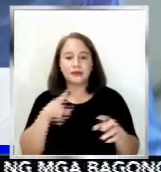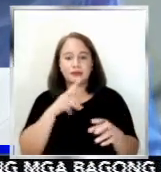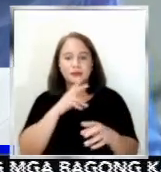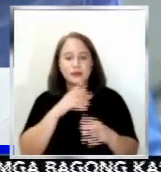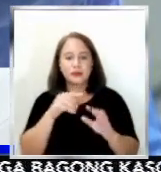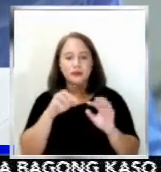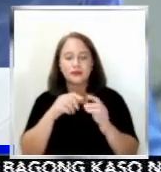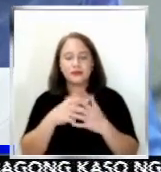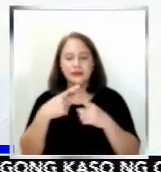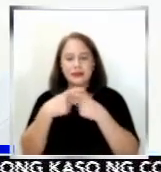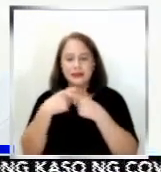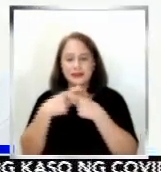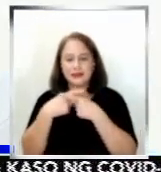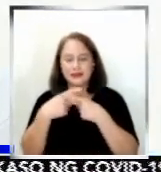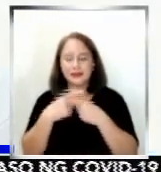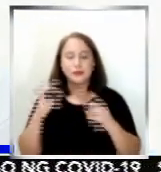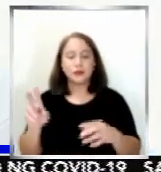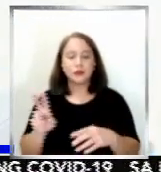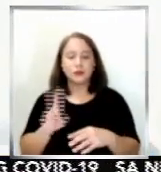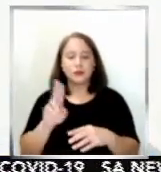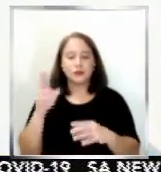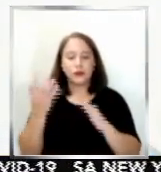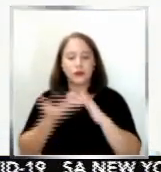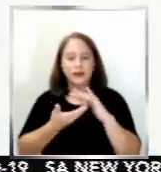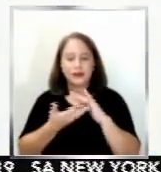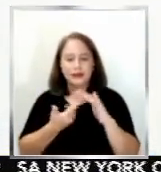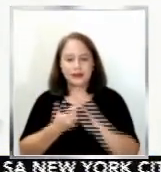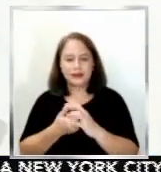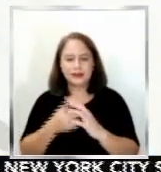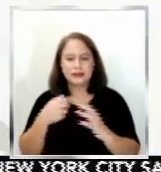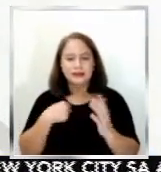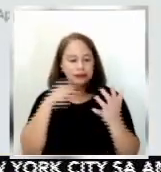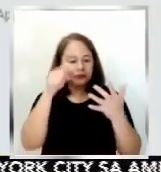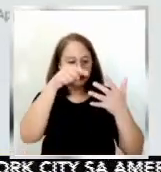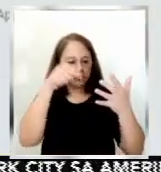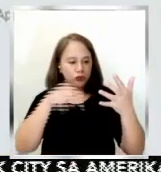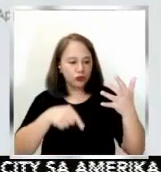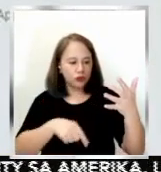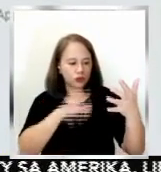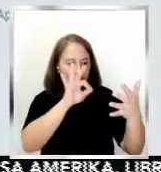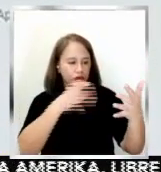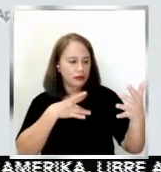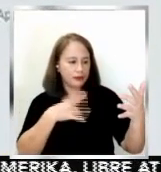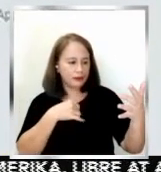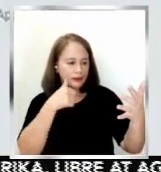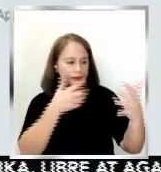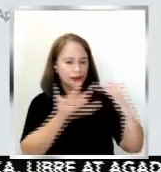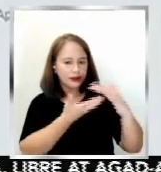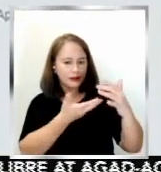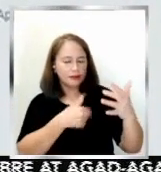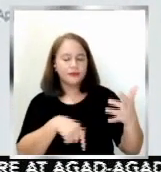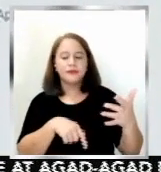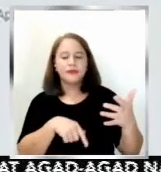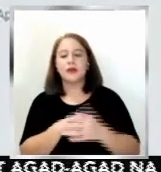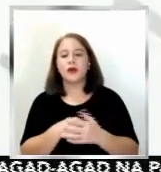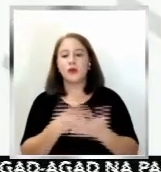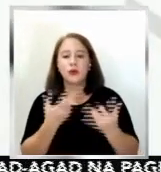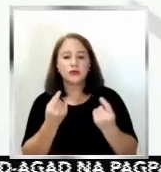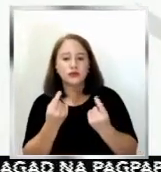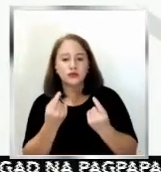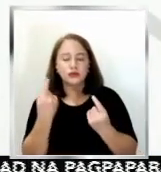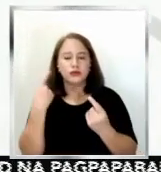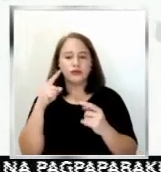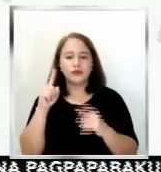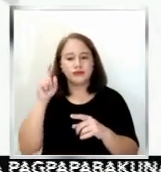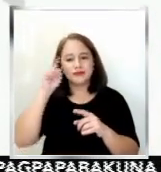kanilang mga parokyanong Chino. Parang menu na pinapapili ang mga piling customer sa mga sexual favors na ipapagawa nila sa patitipuang